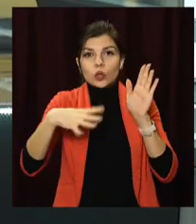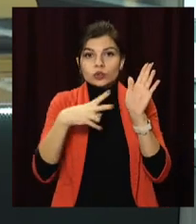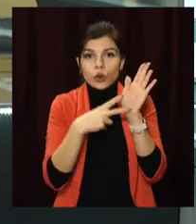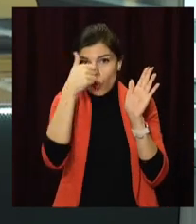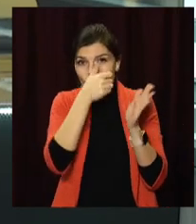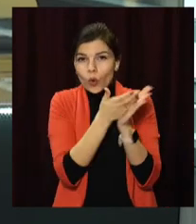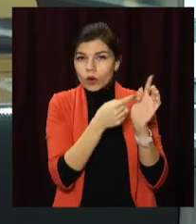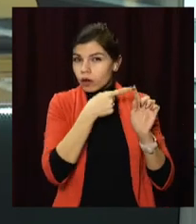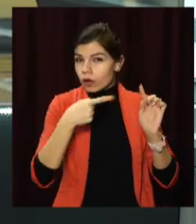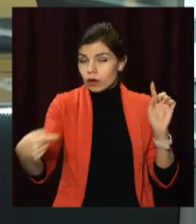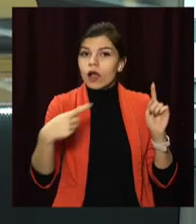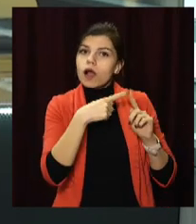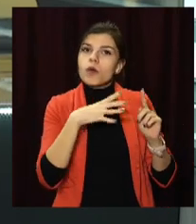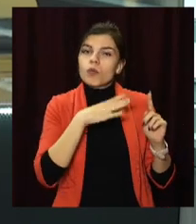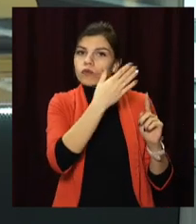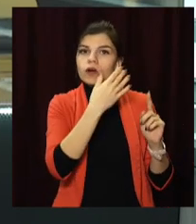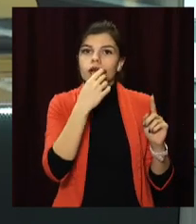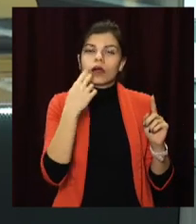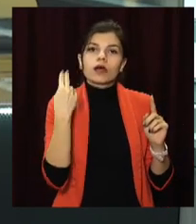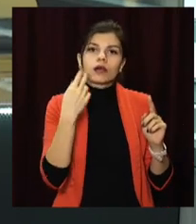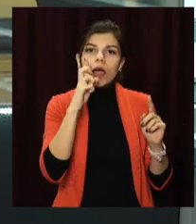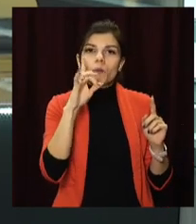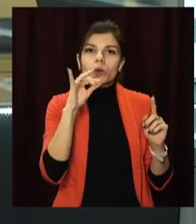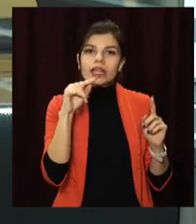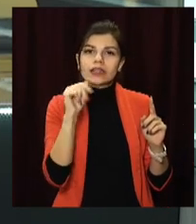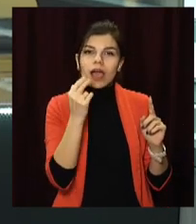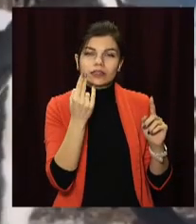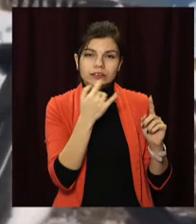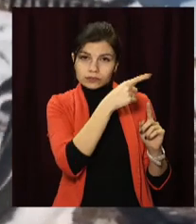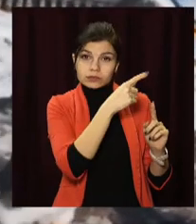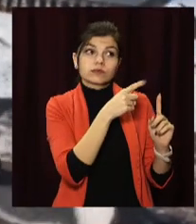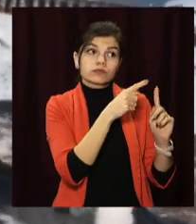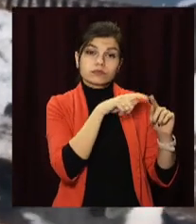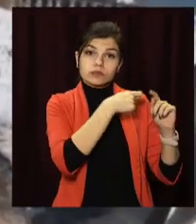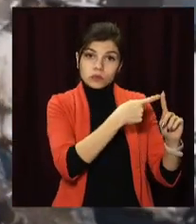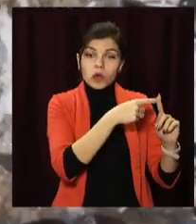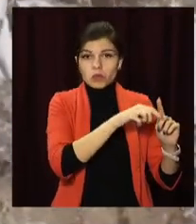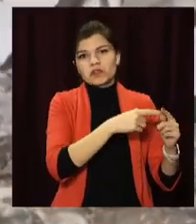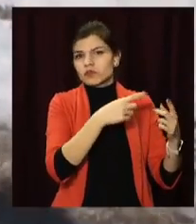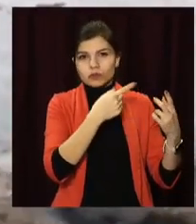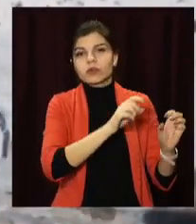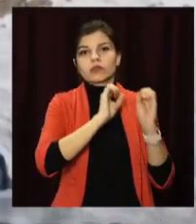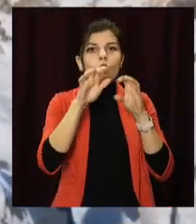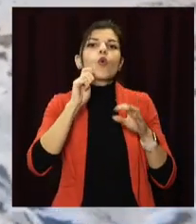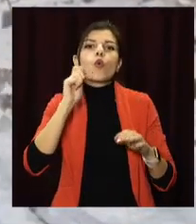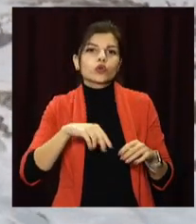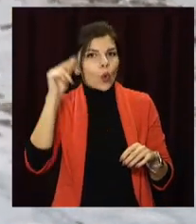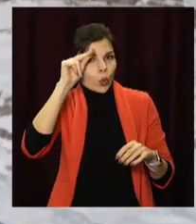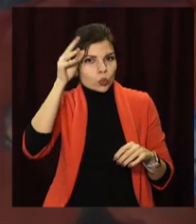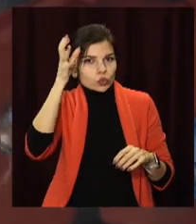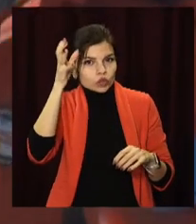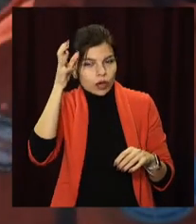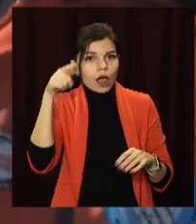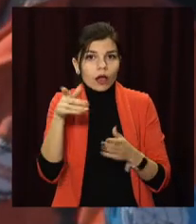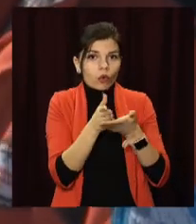1947-го, однак тоді була під британським прапором та носила назву «Фарадей». Пізніше британці віддали станцію українським вченим, а ті успішно провели на